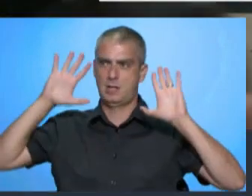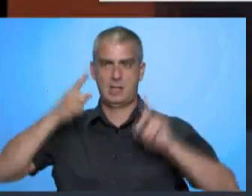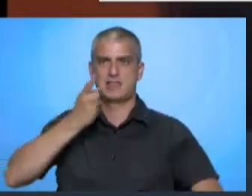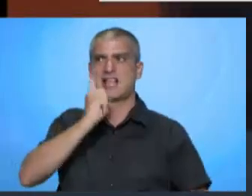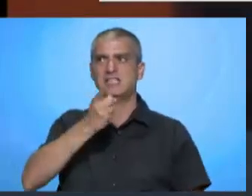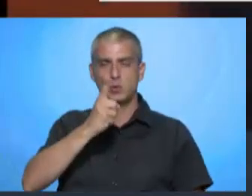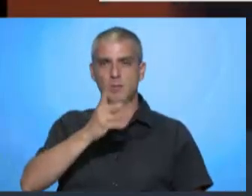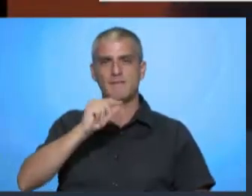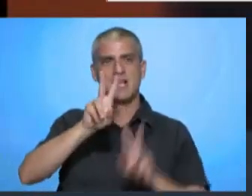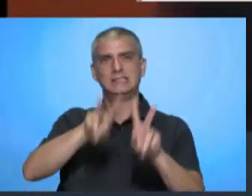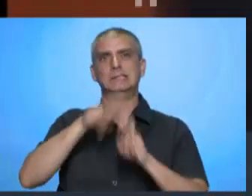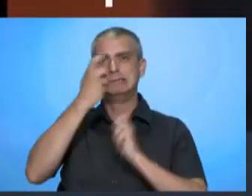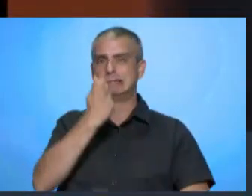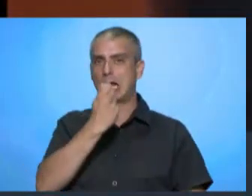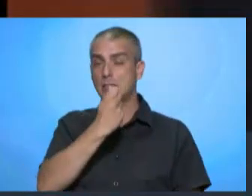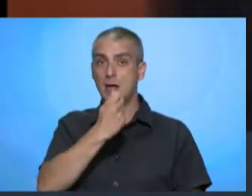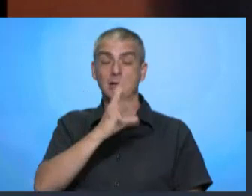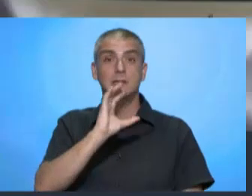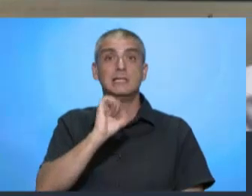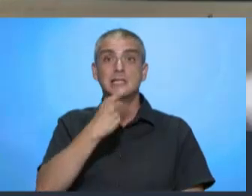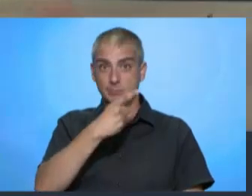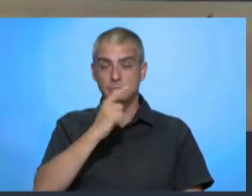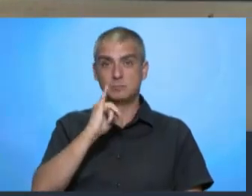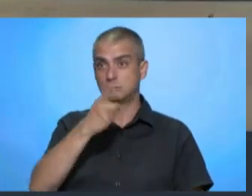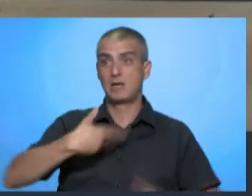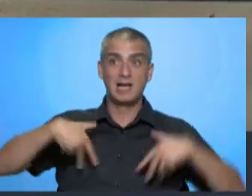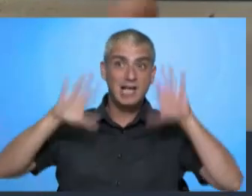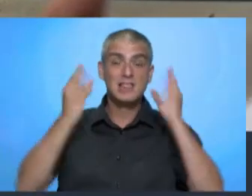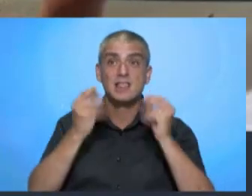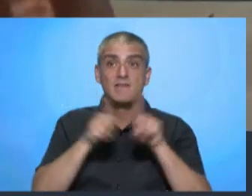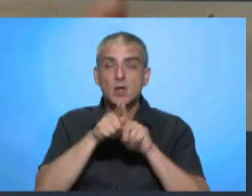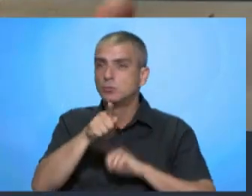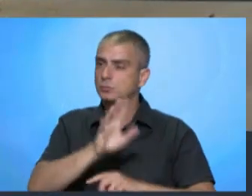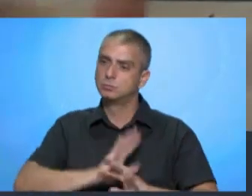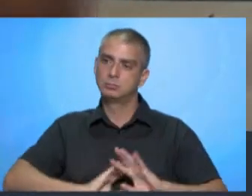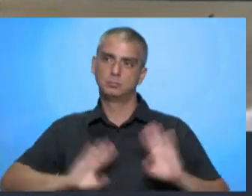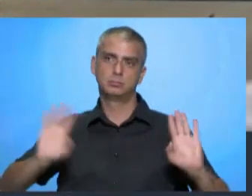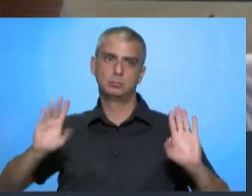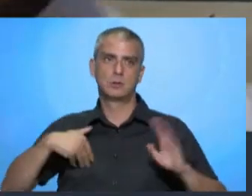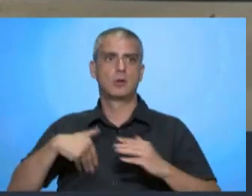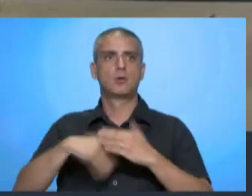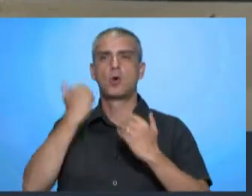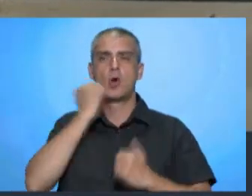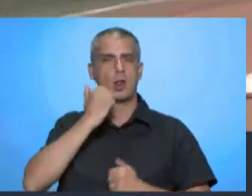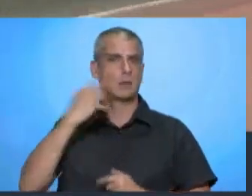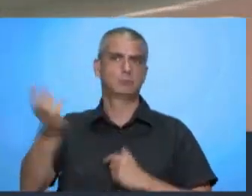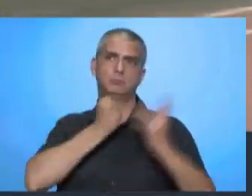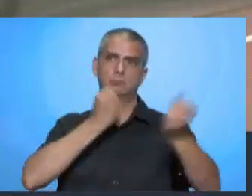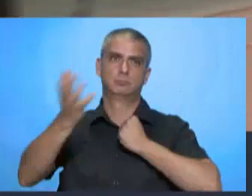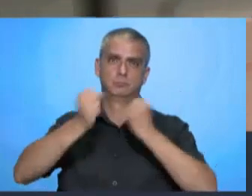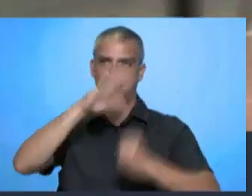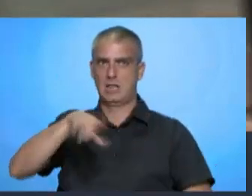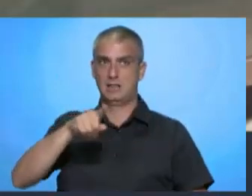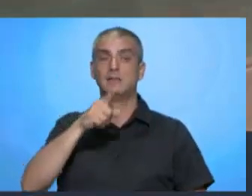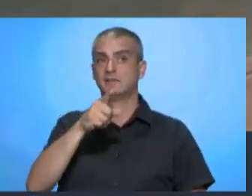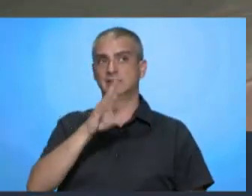לאיומים ולסחיטה. במידה ותהיה כניעה לדבר כזה, אנחנו בכל בוקר נשמע על חטיפת ילד. ונראה שזה